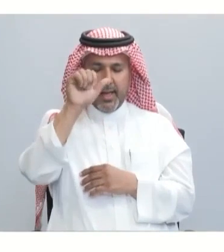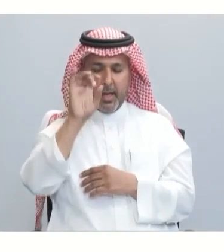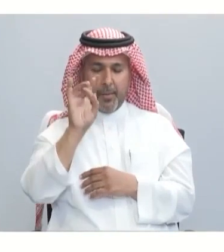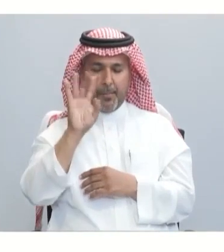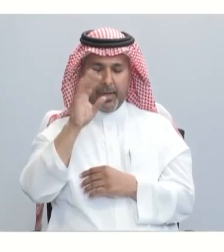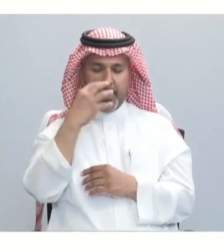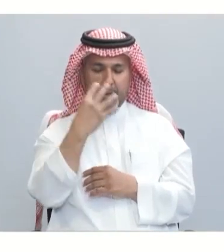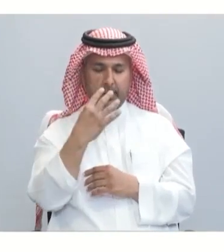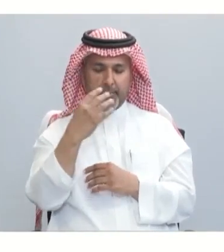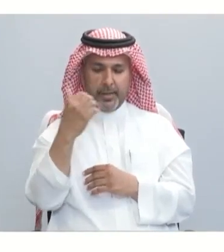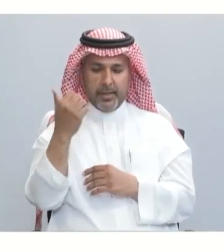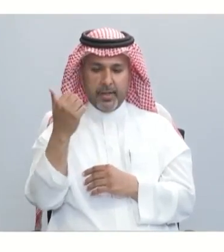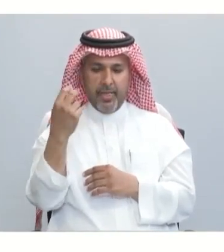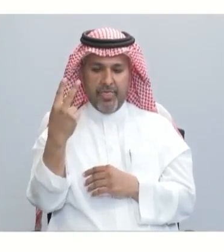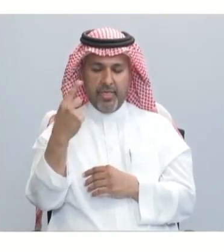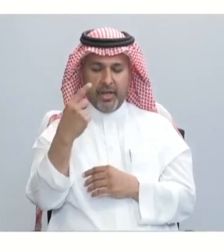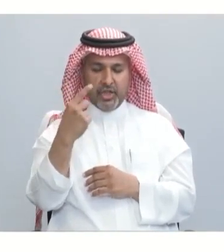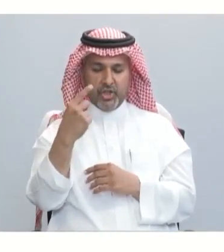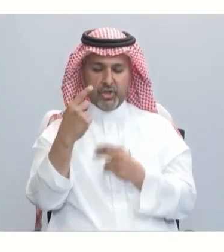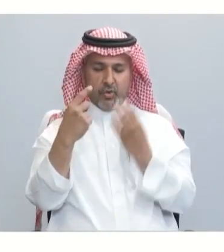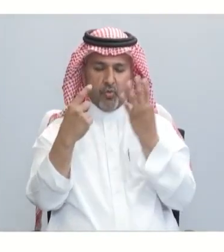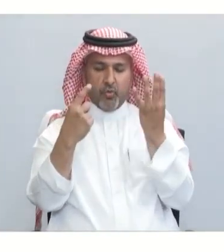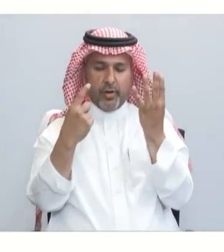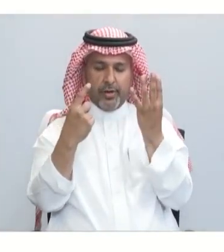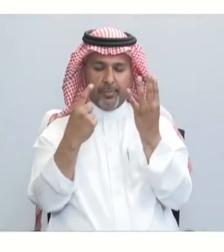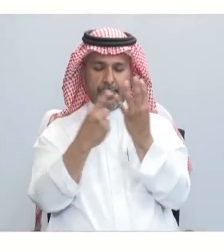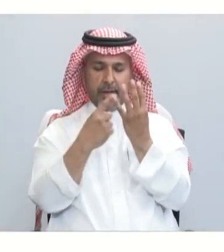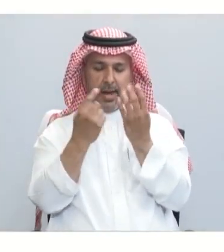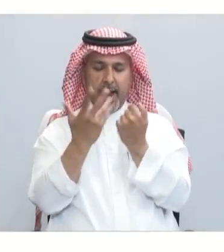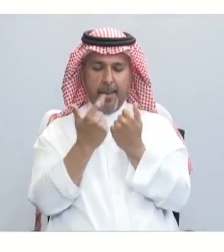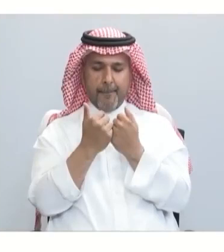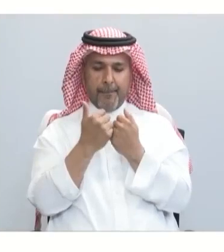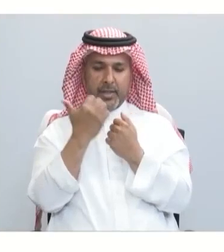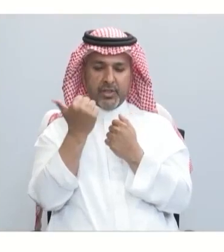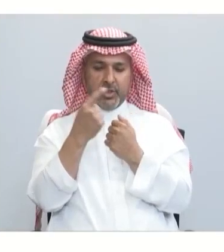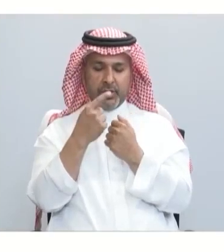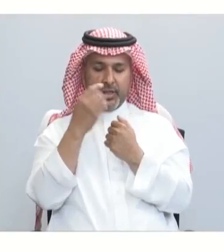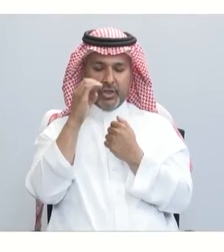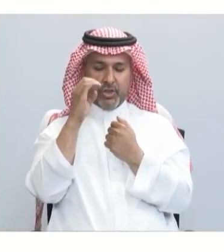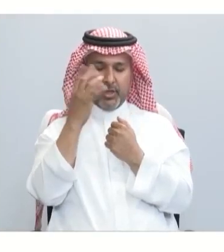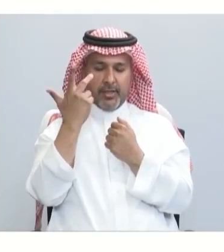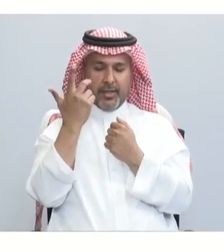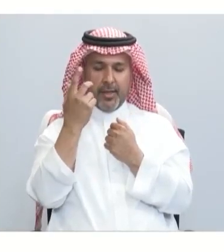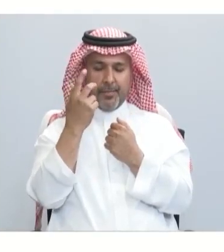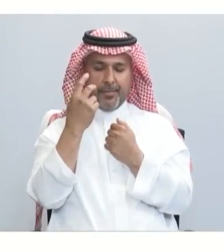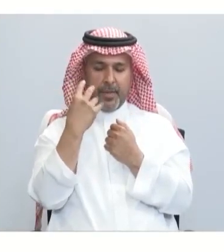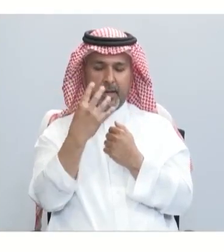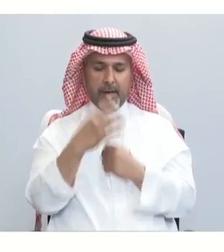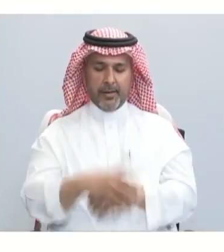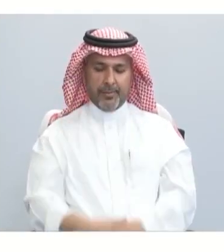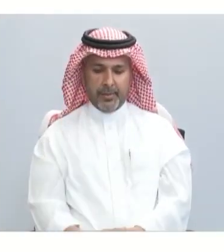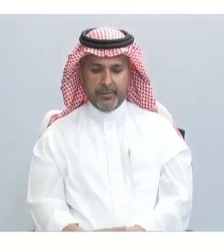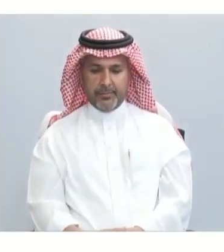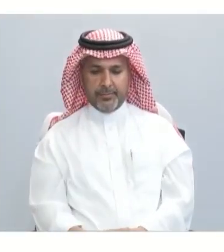عندي جذر لو وضعت هنا اي زائد 12 هل يساوي طبعا هي المعادله هذه